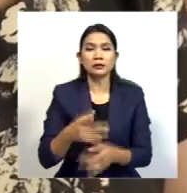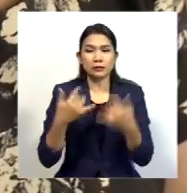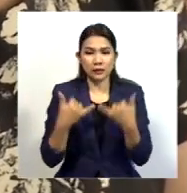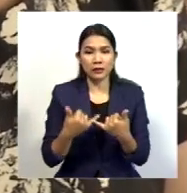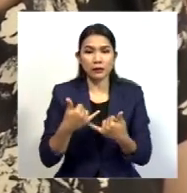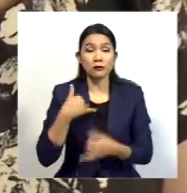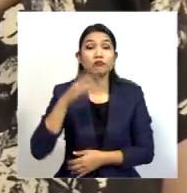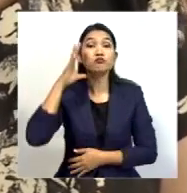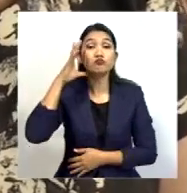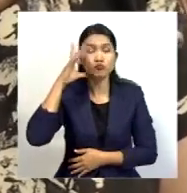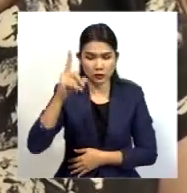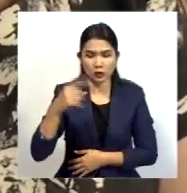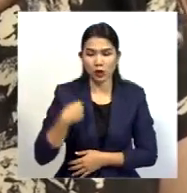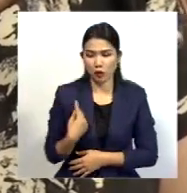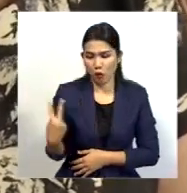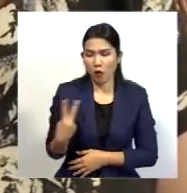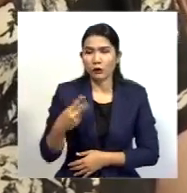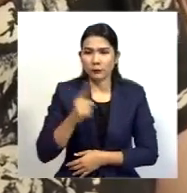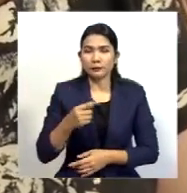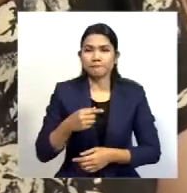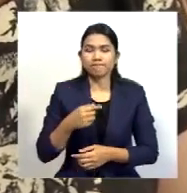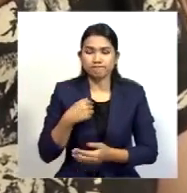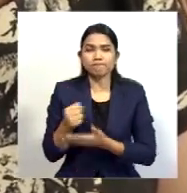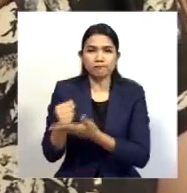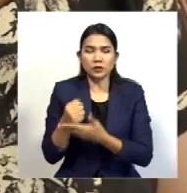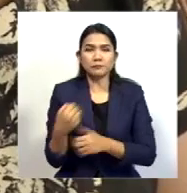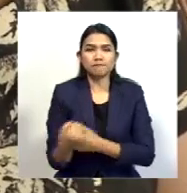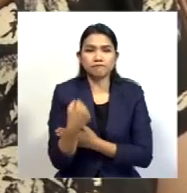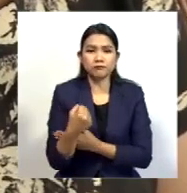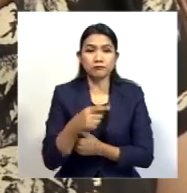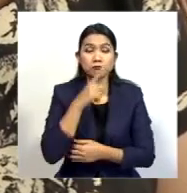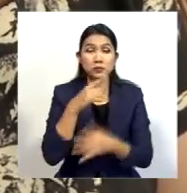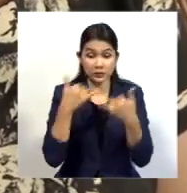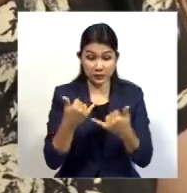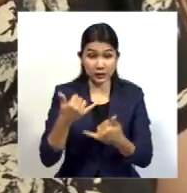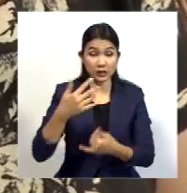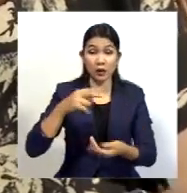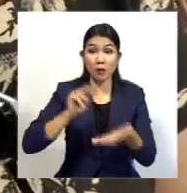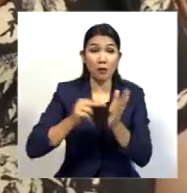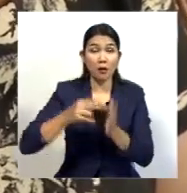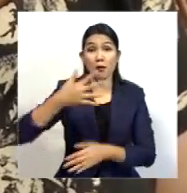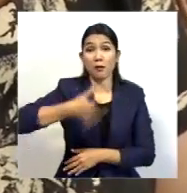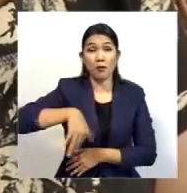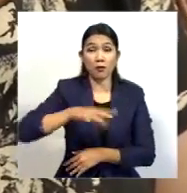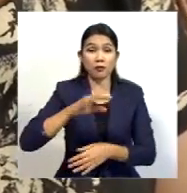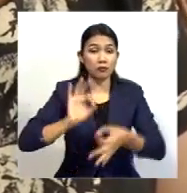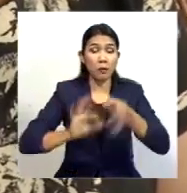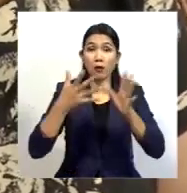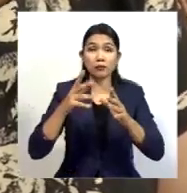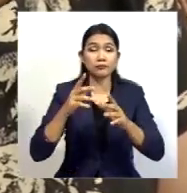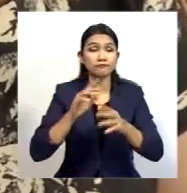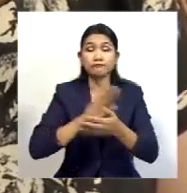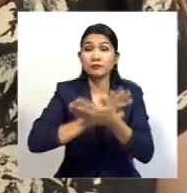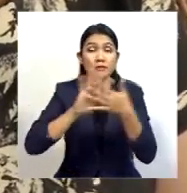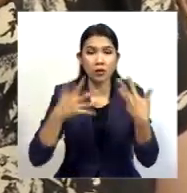ต้องให้กำลังใจกันเองนะเพราะว่าผมรู้สึกว่าพอมันหมดงานแล้วมันก็จะต้องอยู่กันสองคนแล้วทีนี้ก็คือเป็นเรื่องของเราสองคน